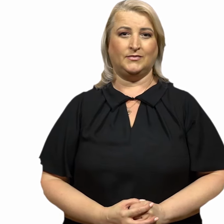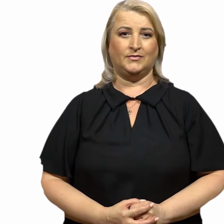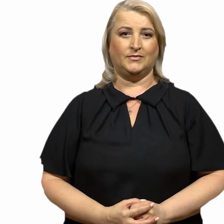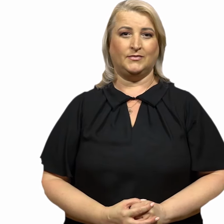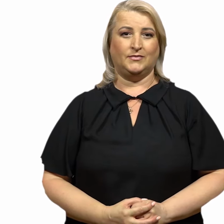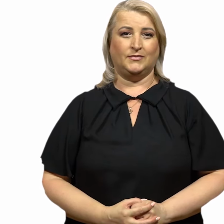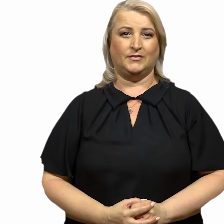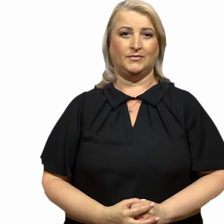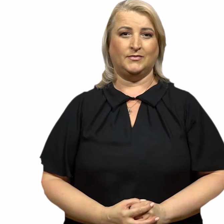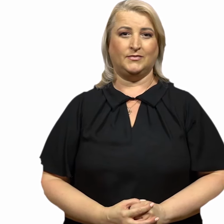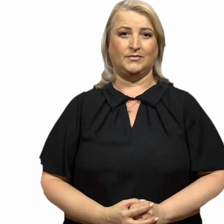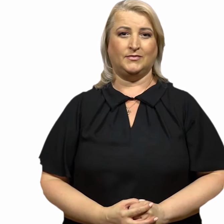MULȚUMIT